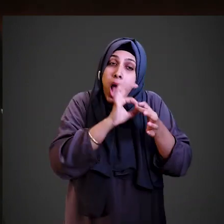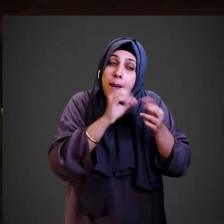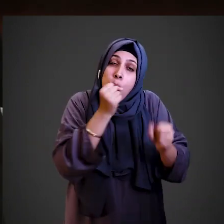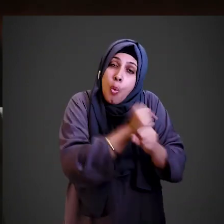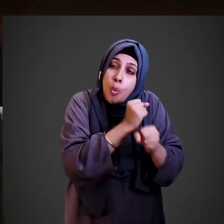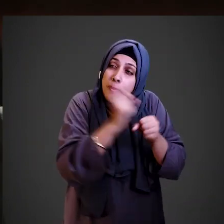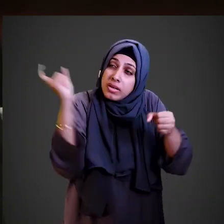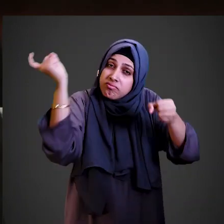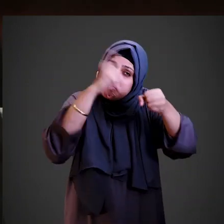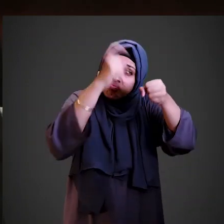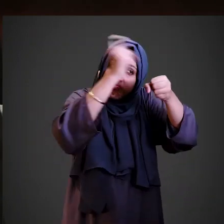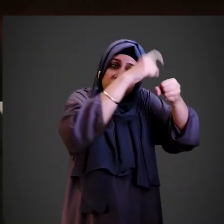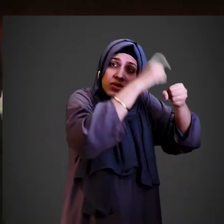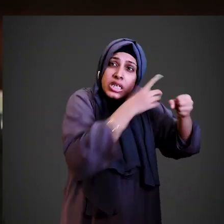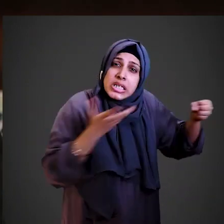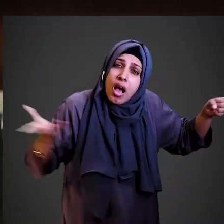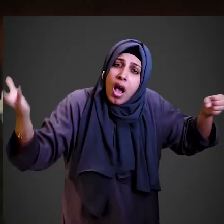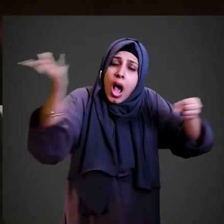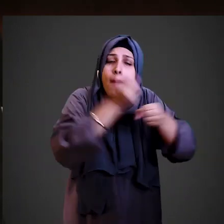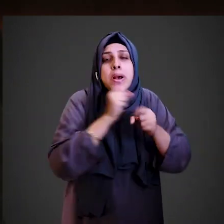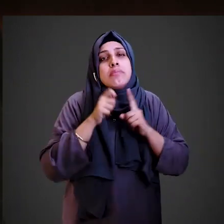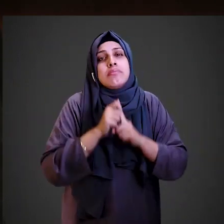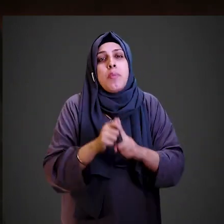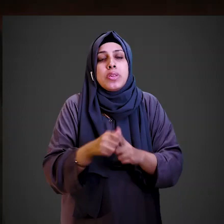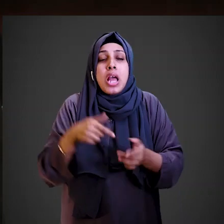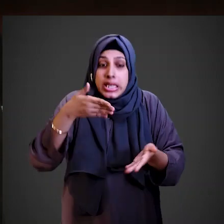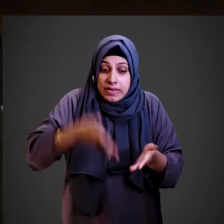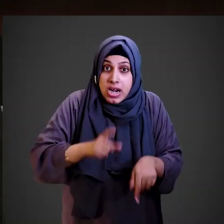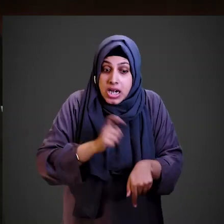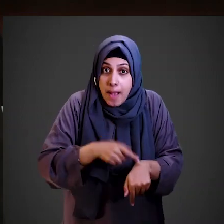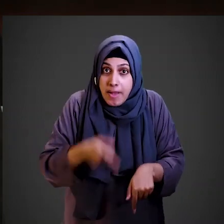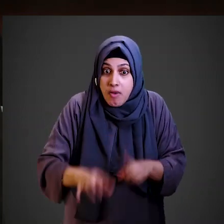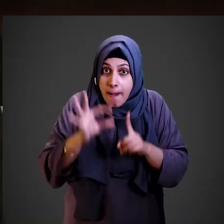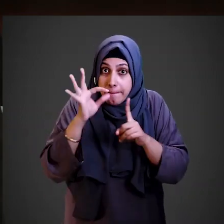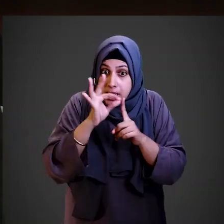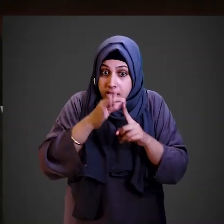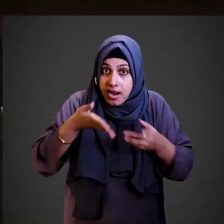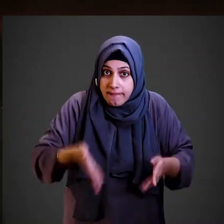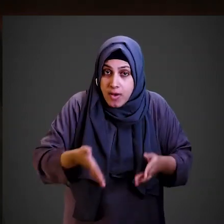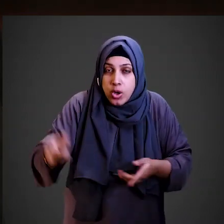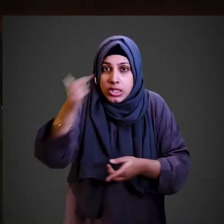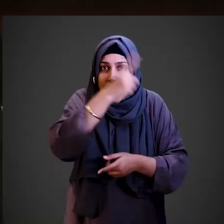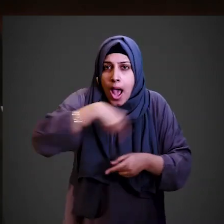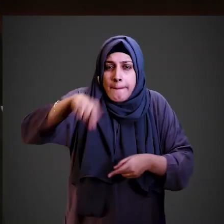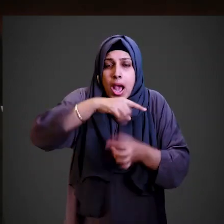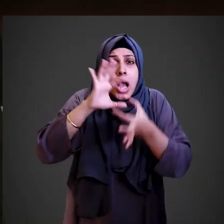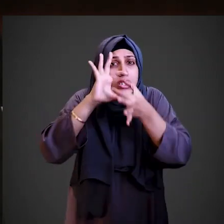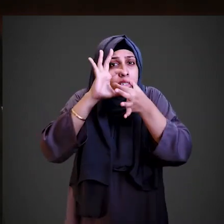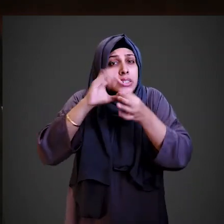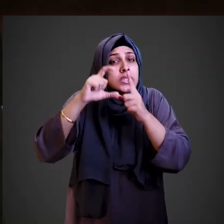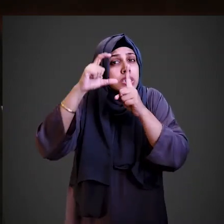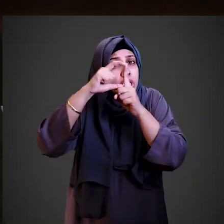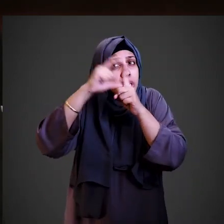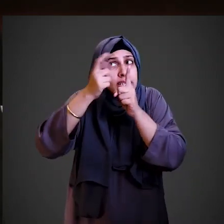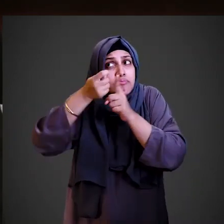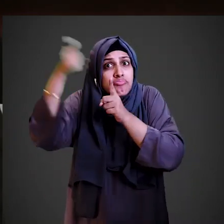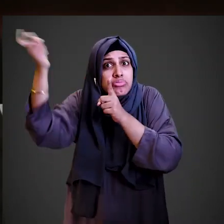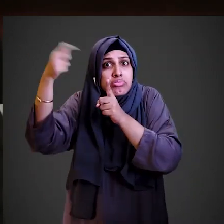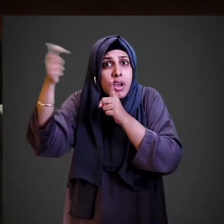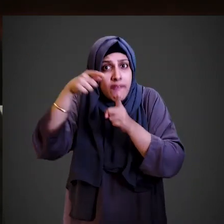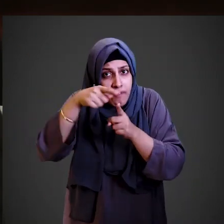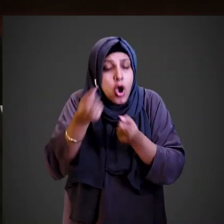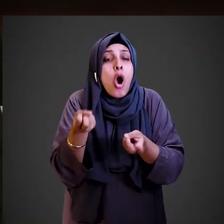بنانا چاہیے یا نہیں بنانا چاہیے۔ اس وقت پاکستان میں ہم چیریٹی میں، یعنی کہ جو زکوٰۃ کا